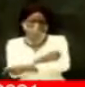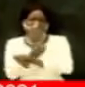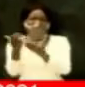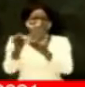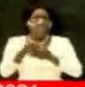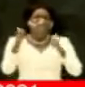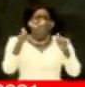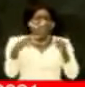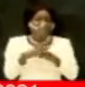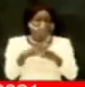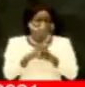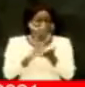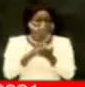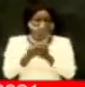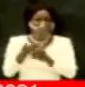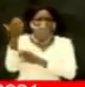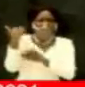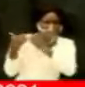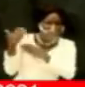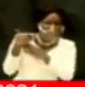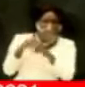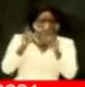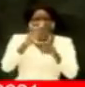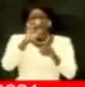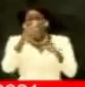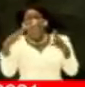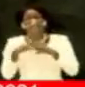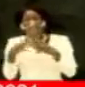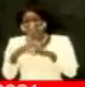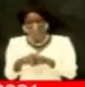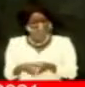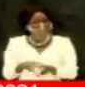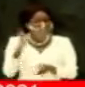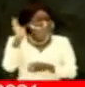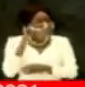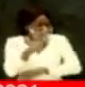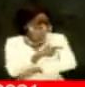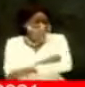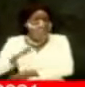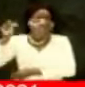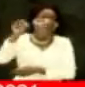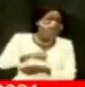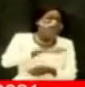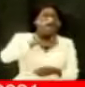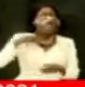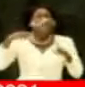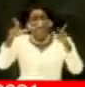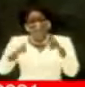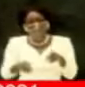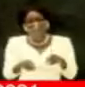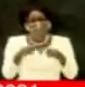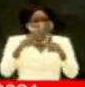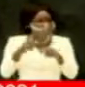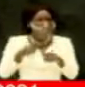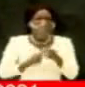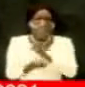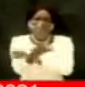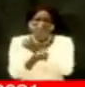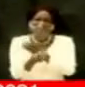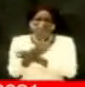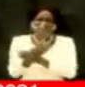zimene zimakambidwa kuti mwina ngononga miyoyo ya anthu koma ayi ndithu Malawi titafotokozera ifeyo ngati